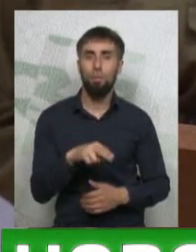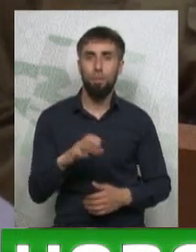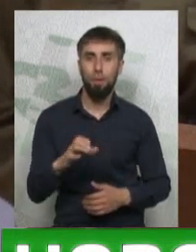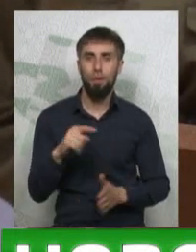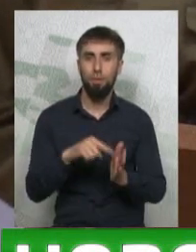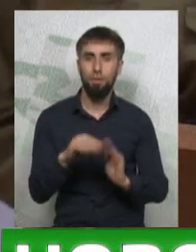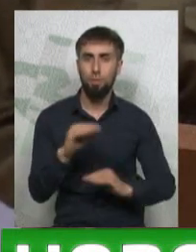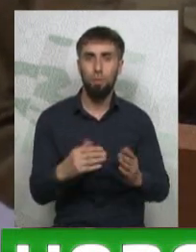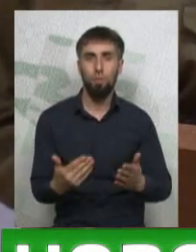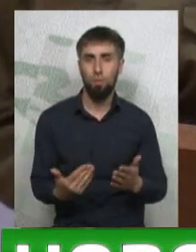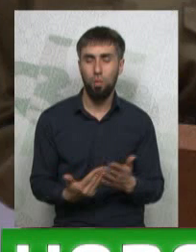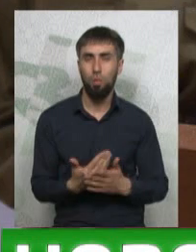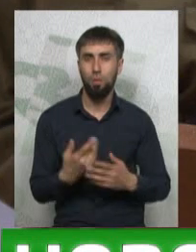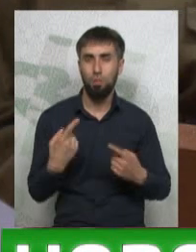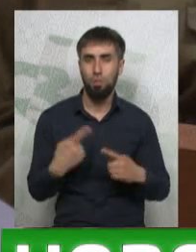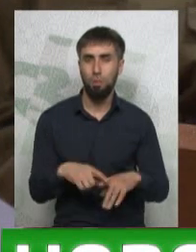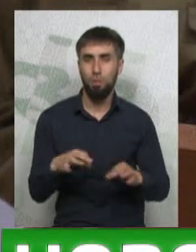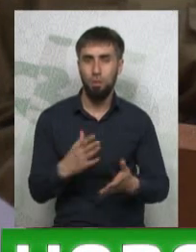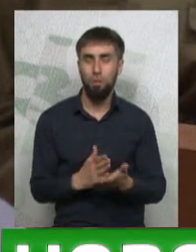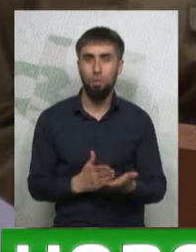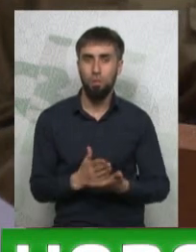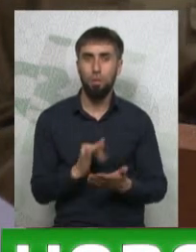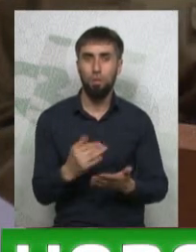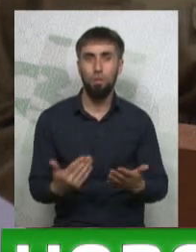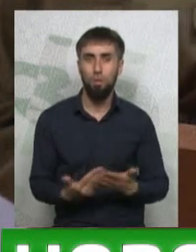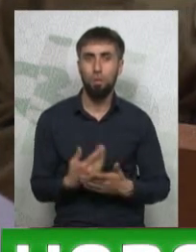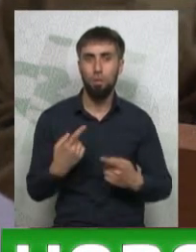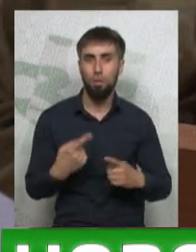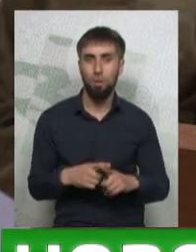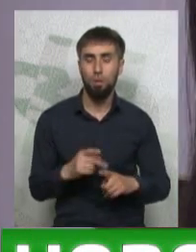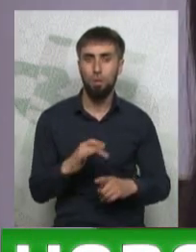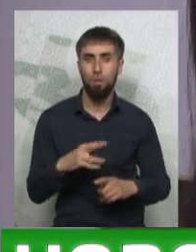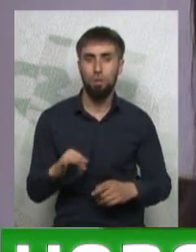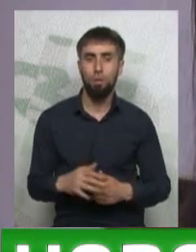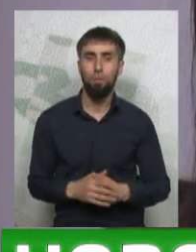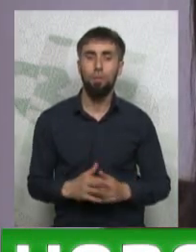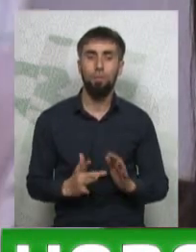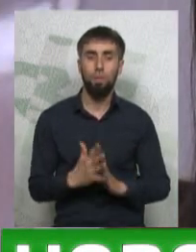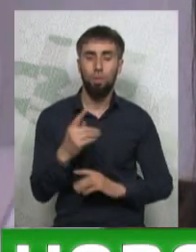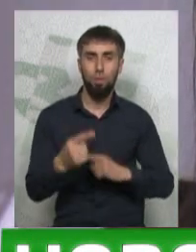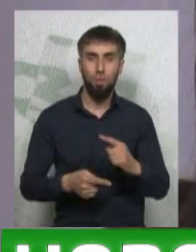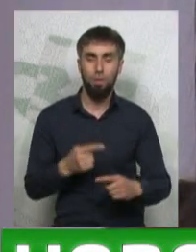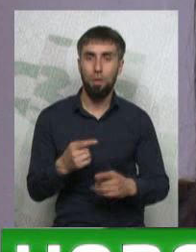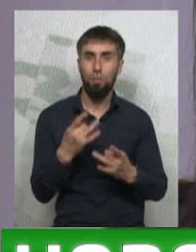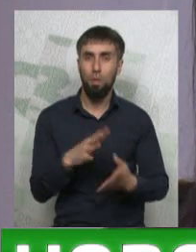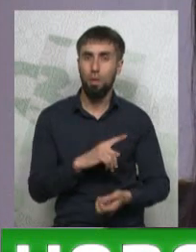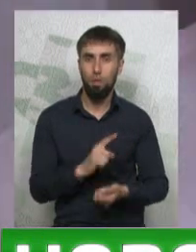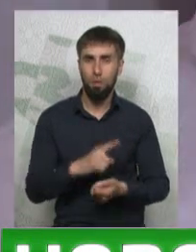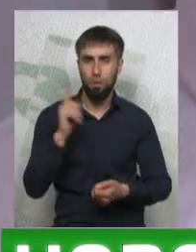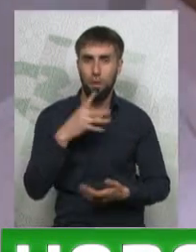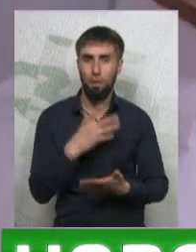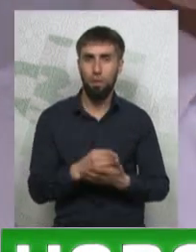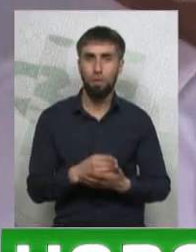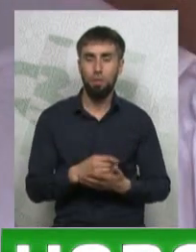оснащены новейшими видами служебного транспорта и современными техническими средствами. Подрастающее поколение просто обязано знать